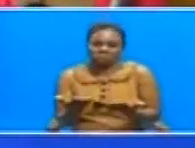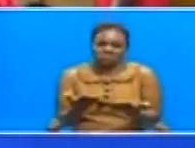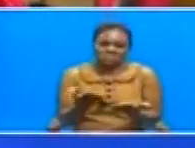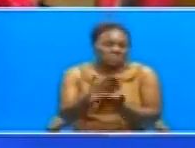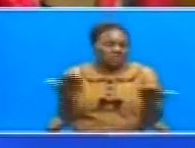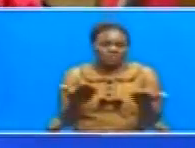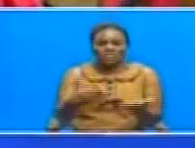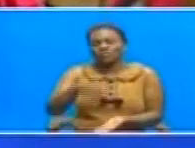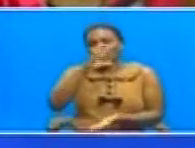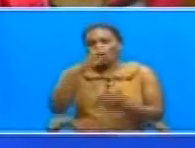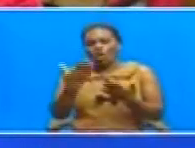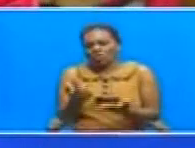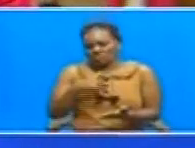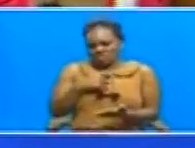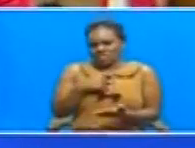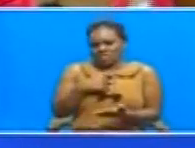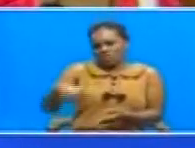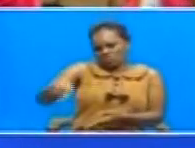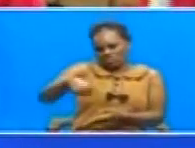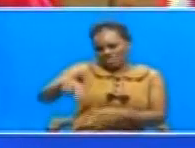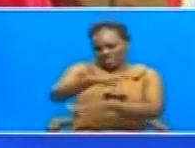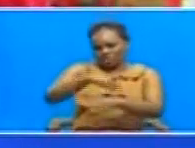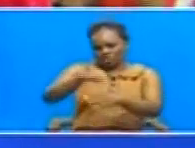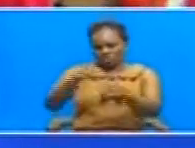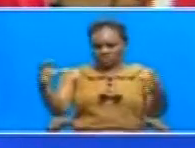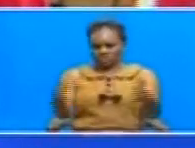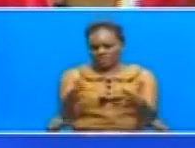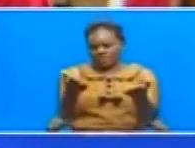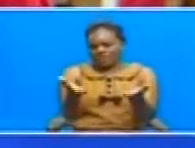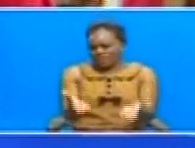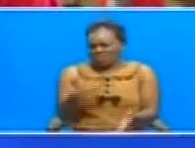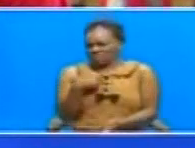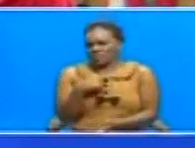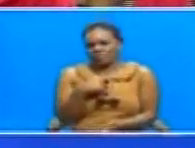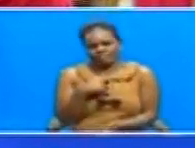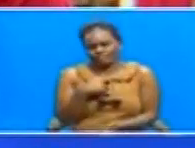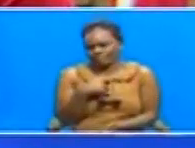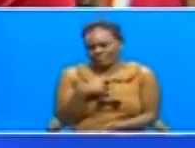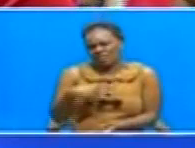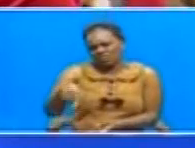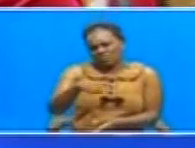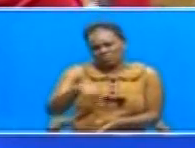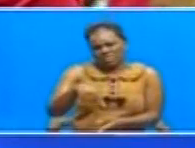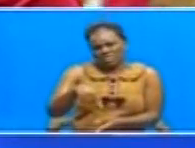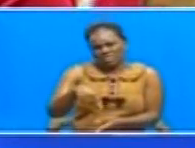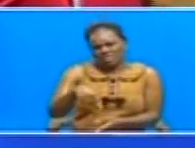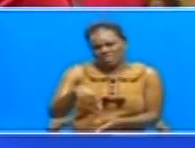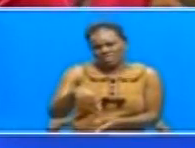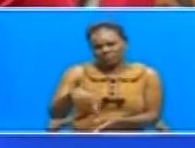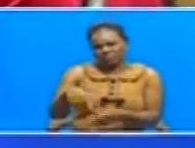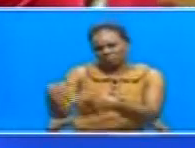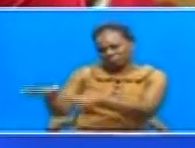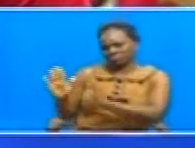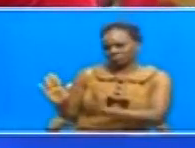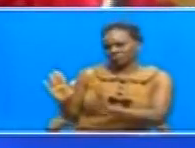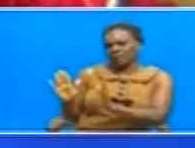something to drink or something to feel that we are a national team. So now we feel like we are in cold part,